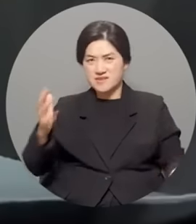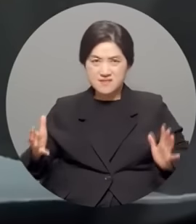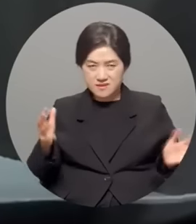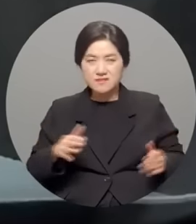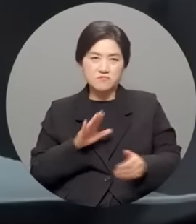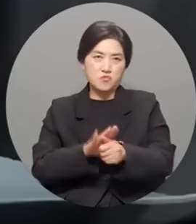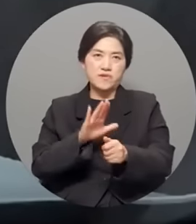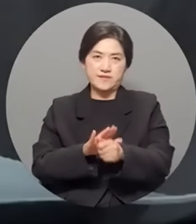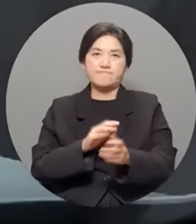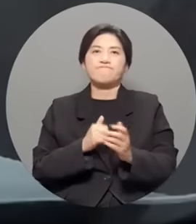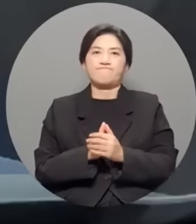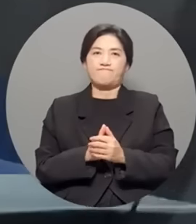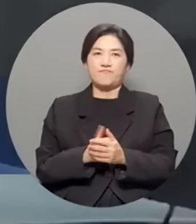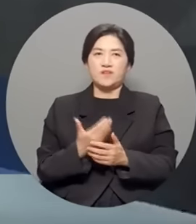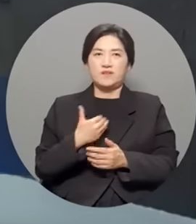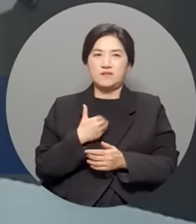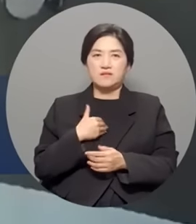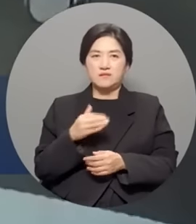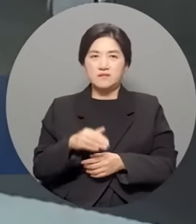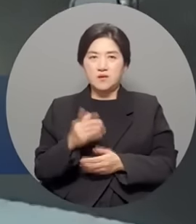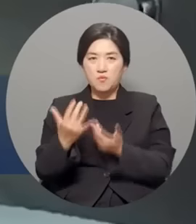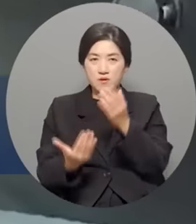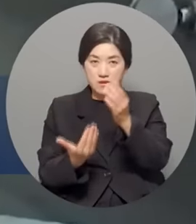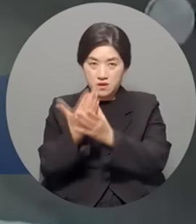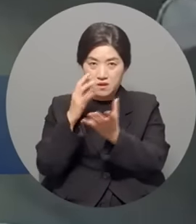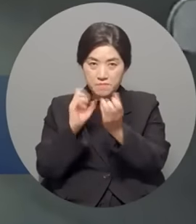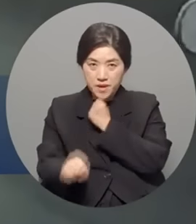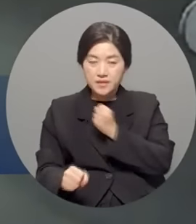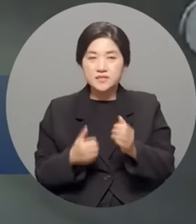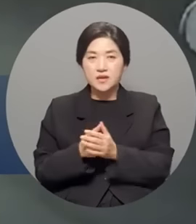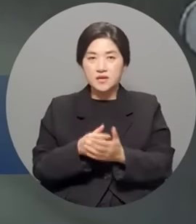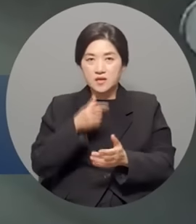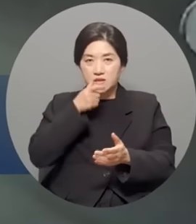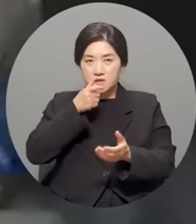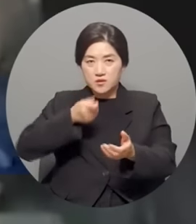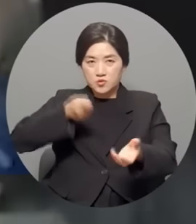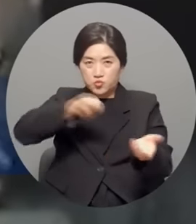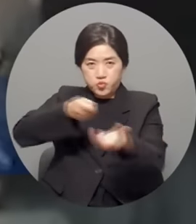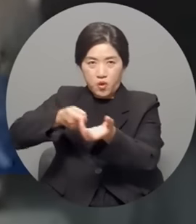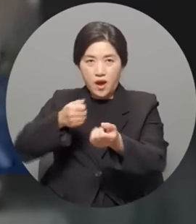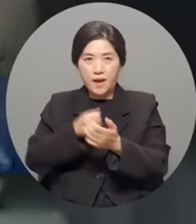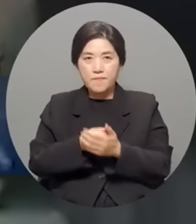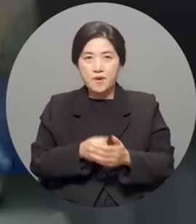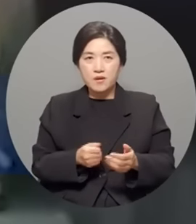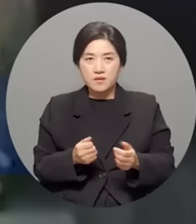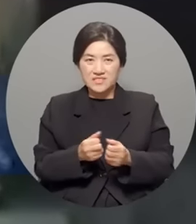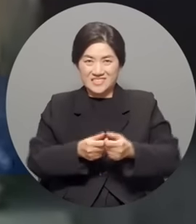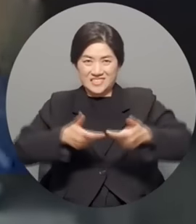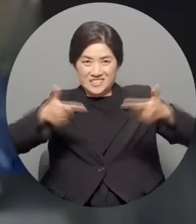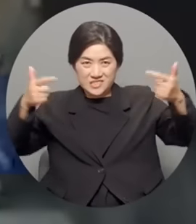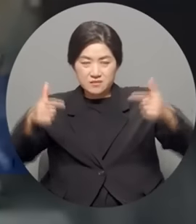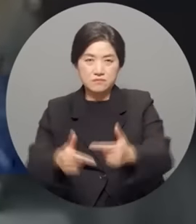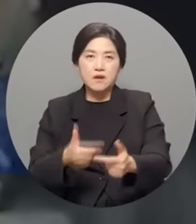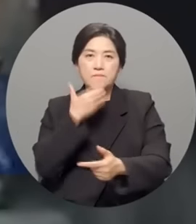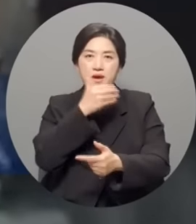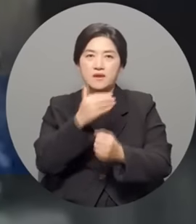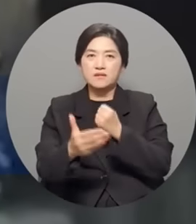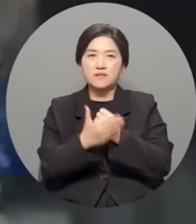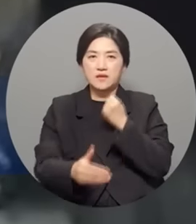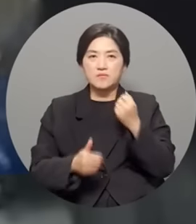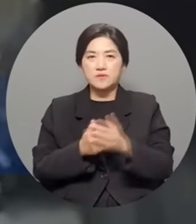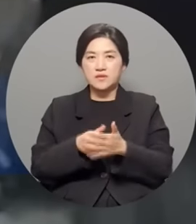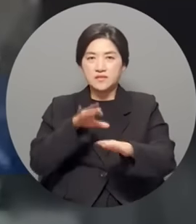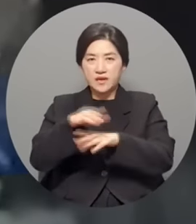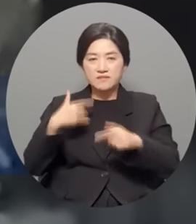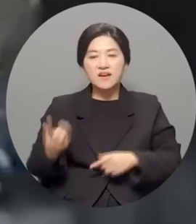겁니다. 초기에는 발견 즉시 그 소화기를 사용을 하면은 어느 정도 다 진압이 가능하기 때문에 차량이